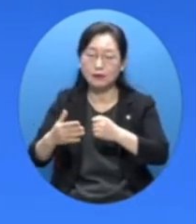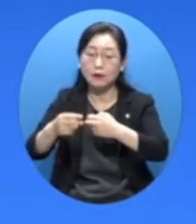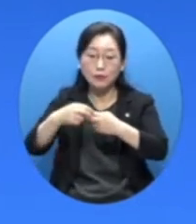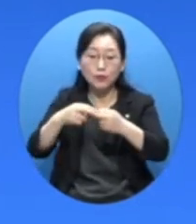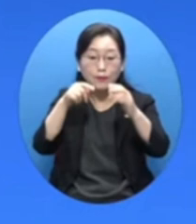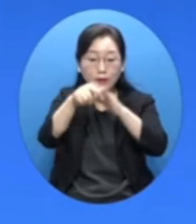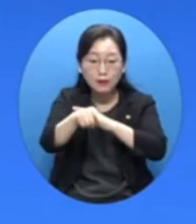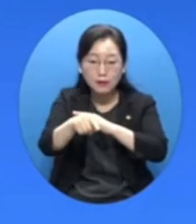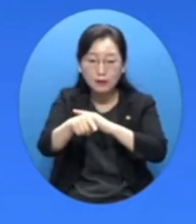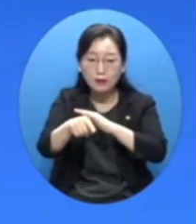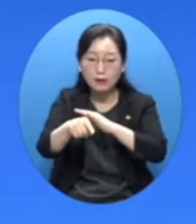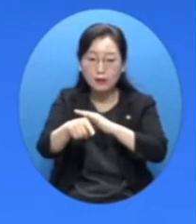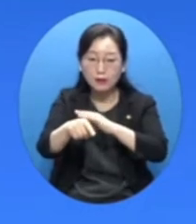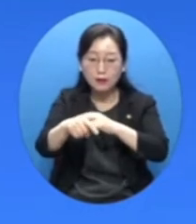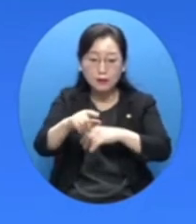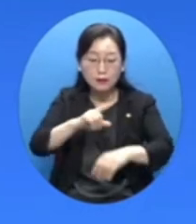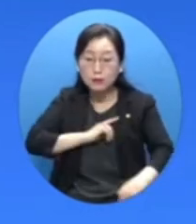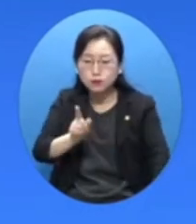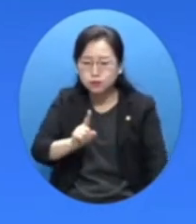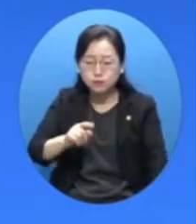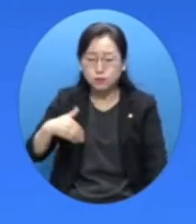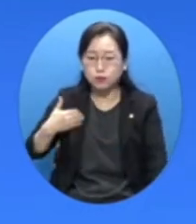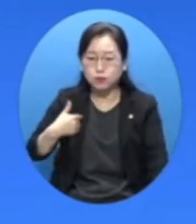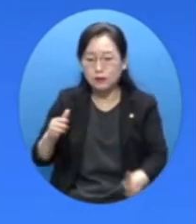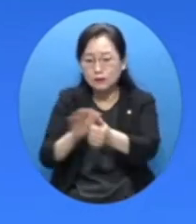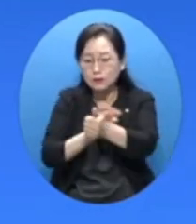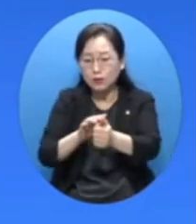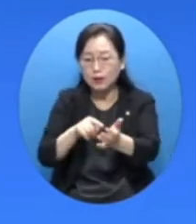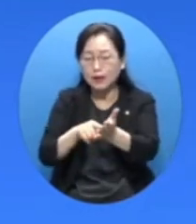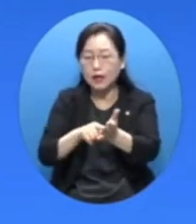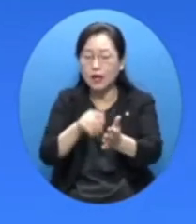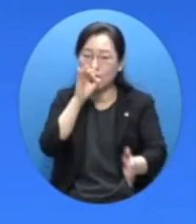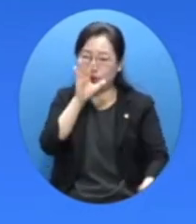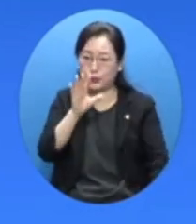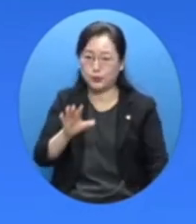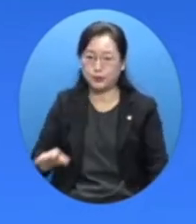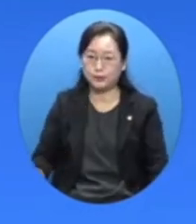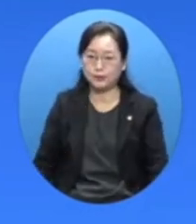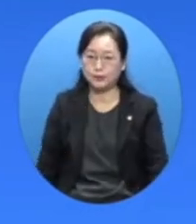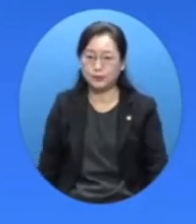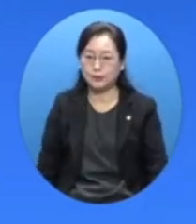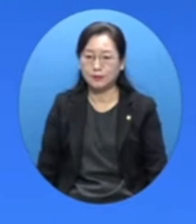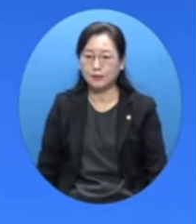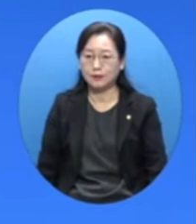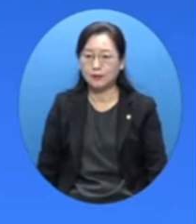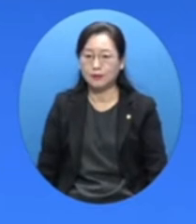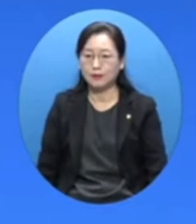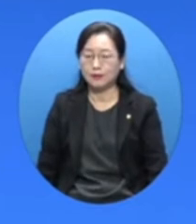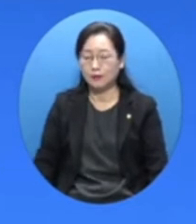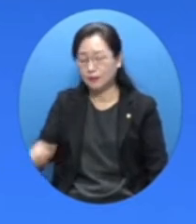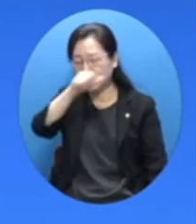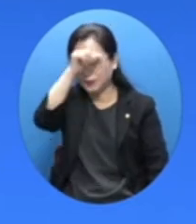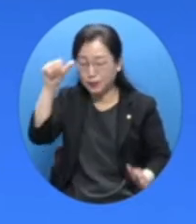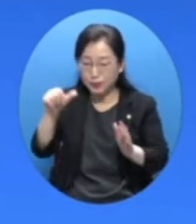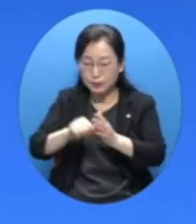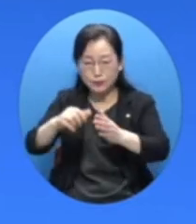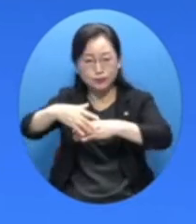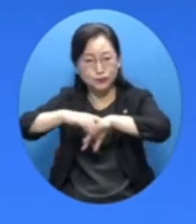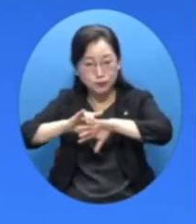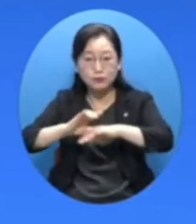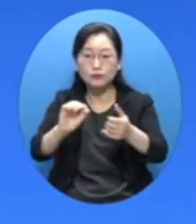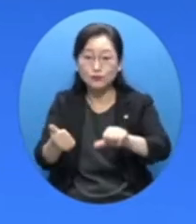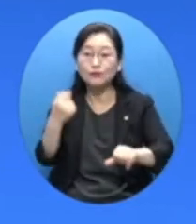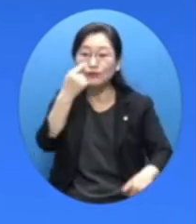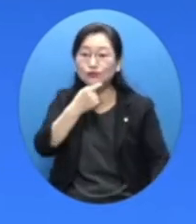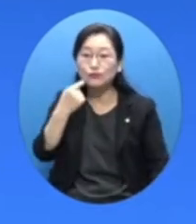병원에 갔는데 병명도 모르고 치료하는 약도 없고 그래갖고 자기는 평생 이렇게 불고기 죽나 보다